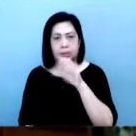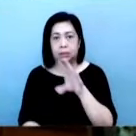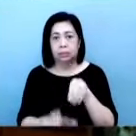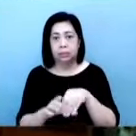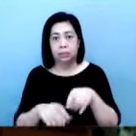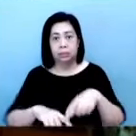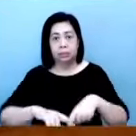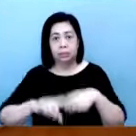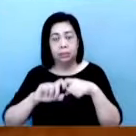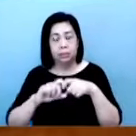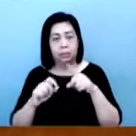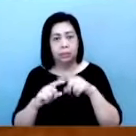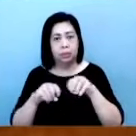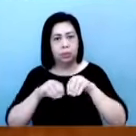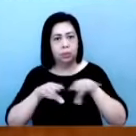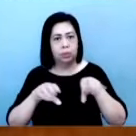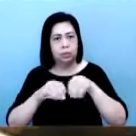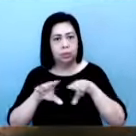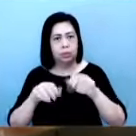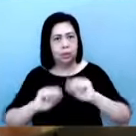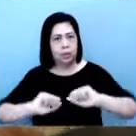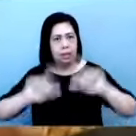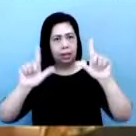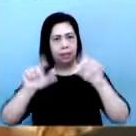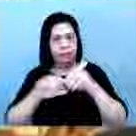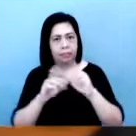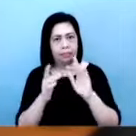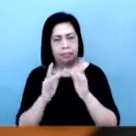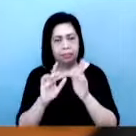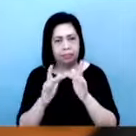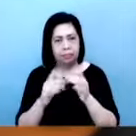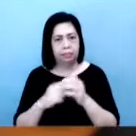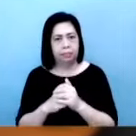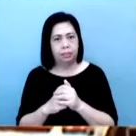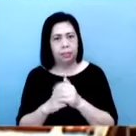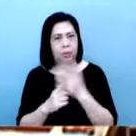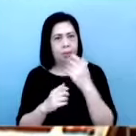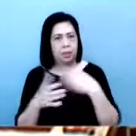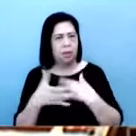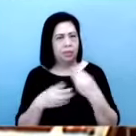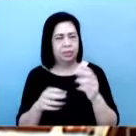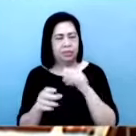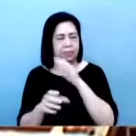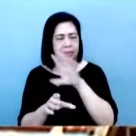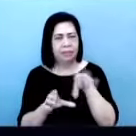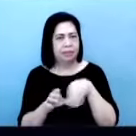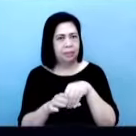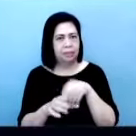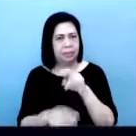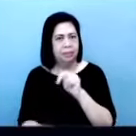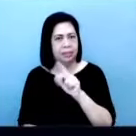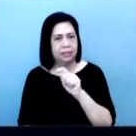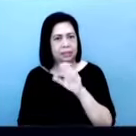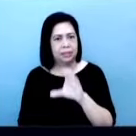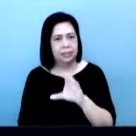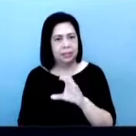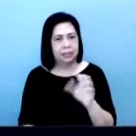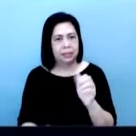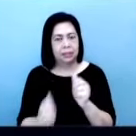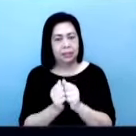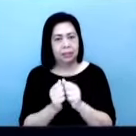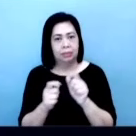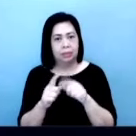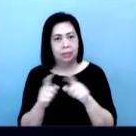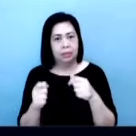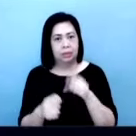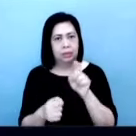ang live streams ng kumpanya sa kanilang social media platforms dahil labas it ito sa mandato ng ntc kasabay ng suspensyon ang show